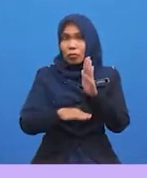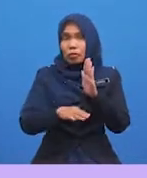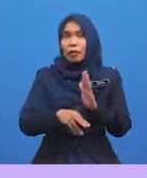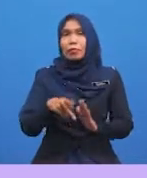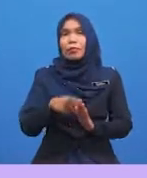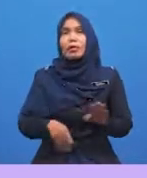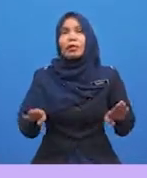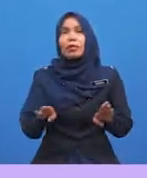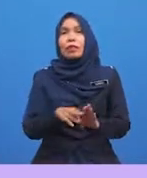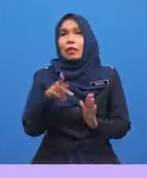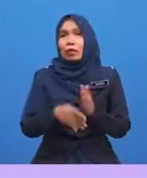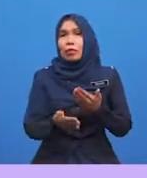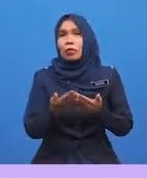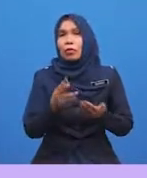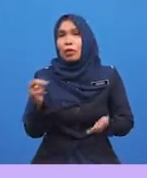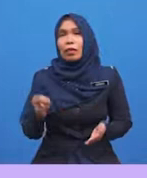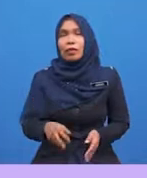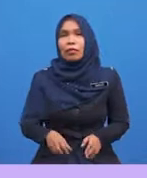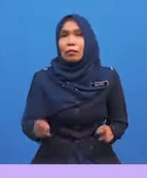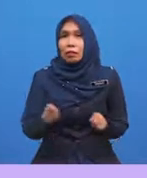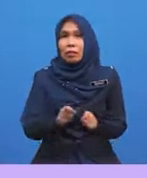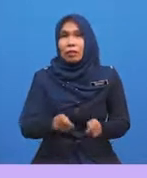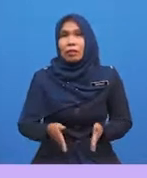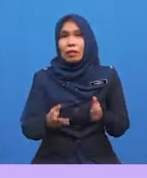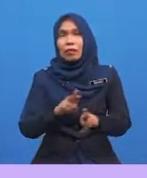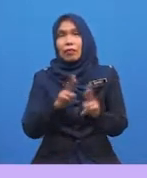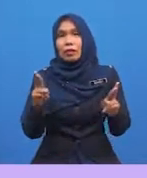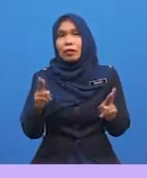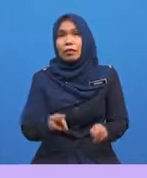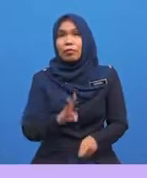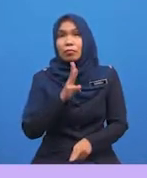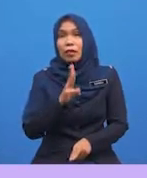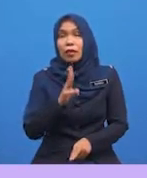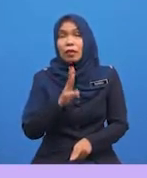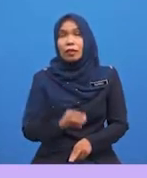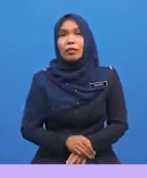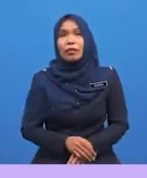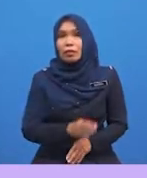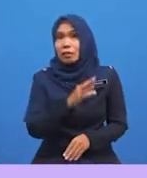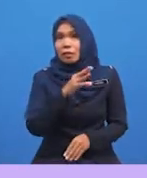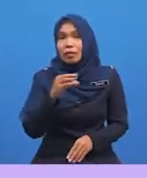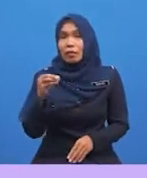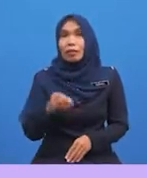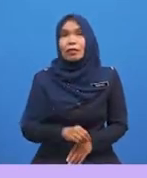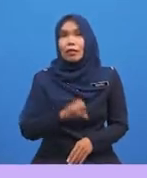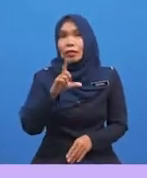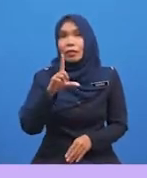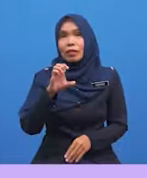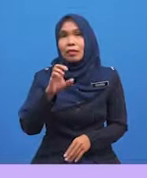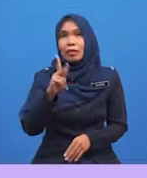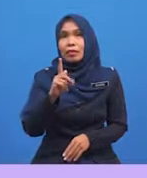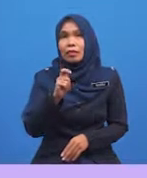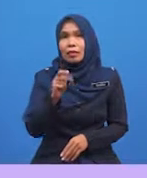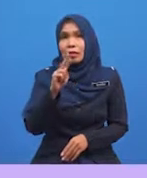kemudahan seperti jalan raya, bekalan air dan bekalan elektrik. Lihat pada paparan